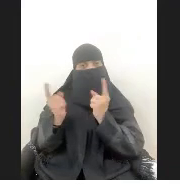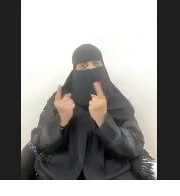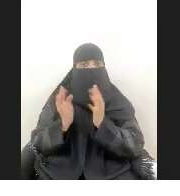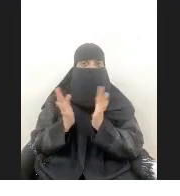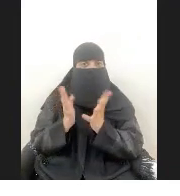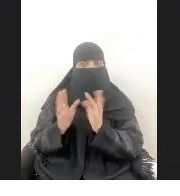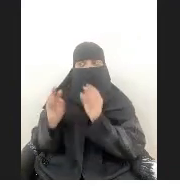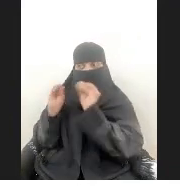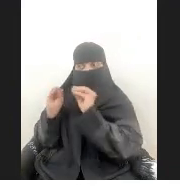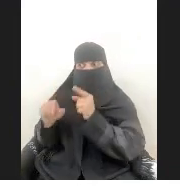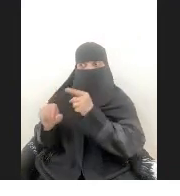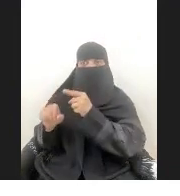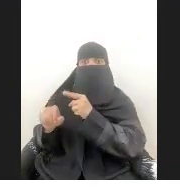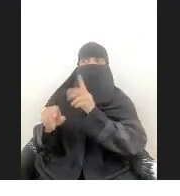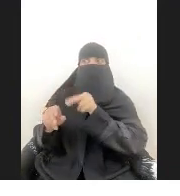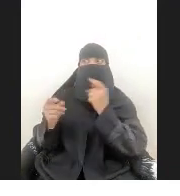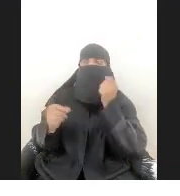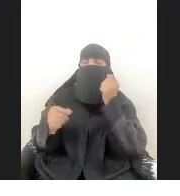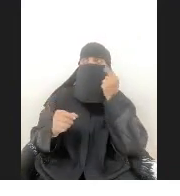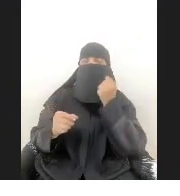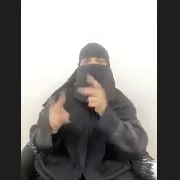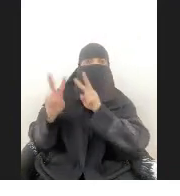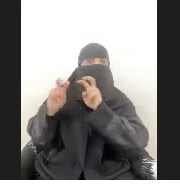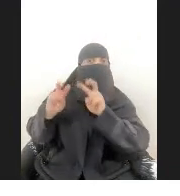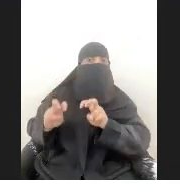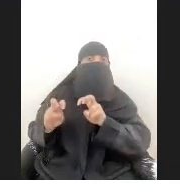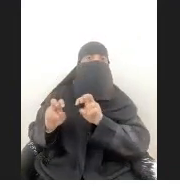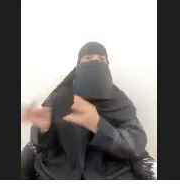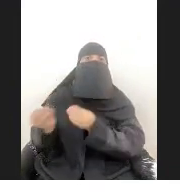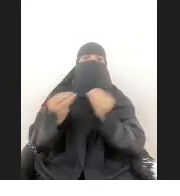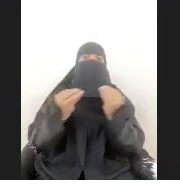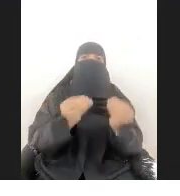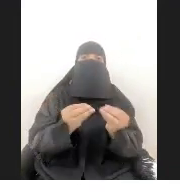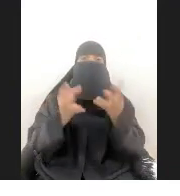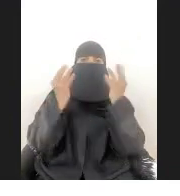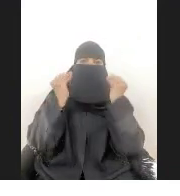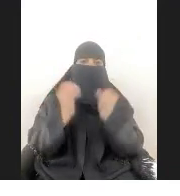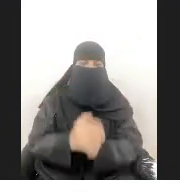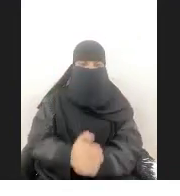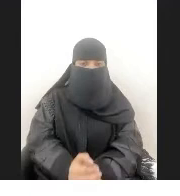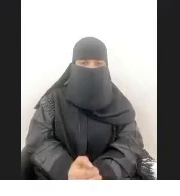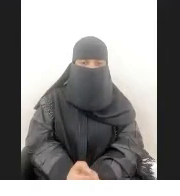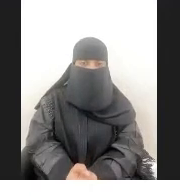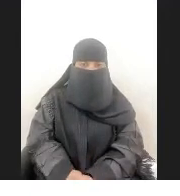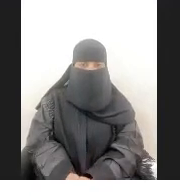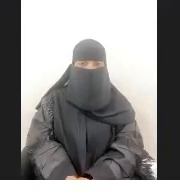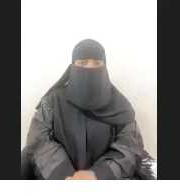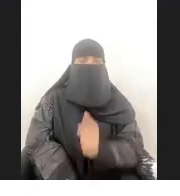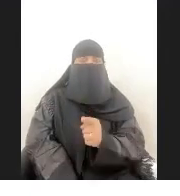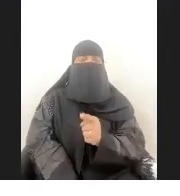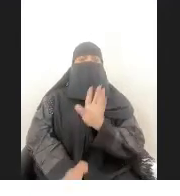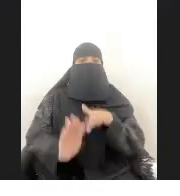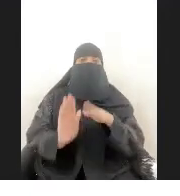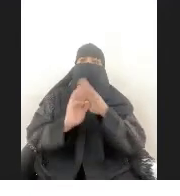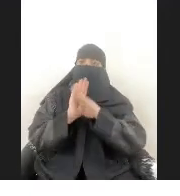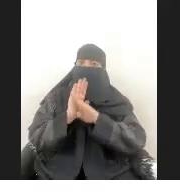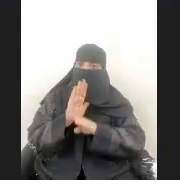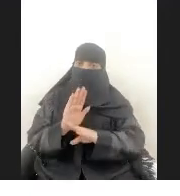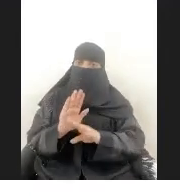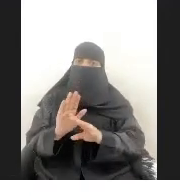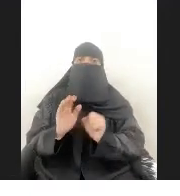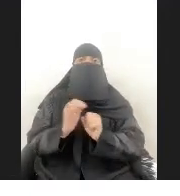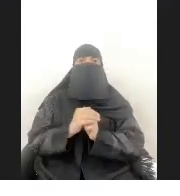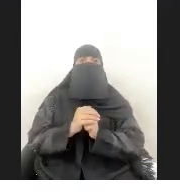على المعلم. تنشأ باستخدام أدوات التعلم الإلكترونية السريعة وذكرناها، وقلنا أنه إحنا المنصات عندنا تدعم بكل سهولة هذا